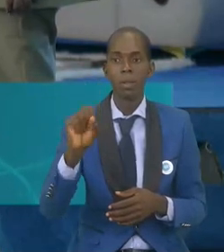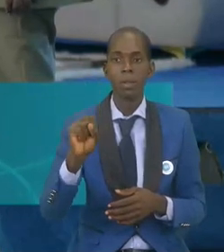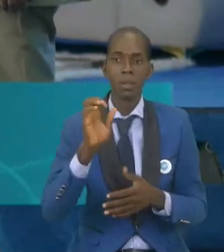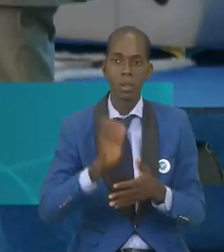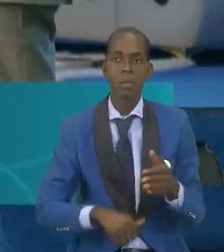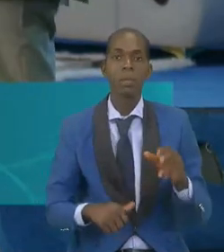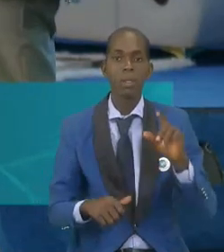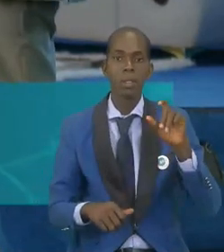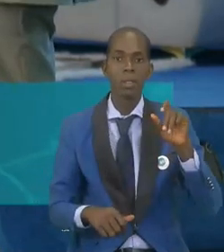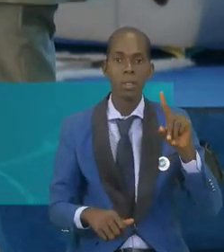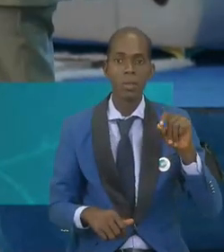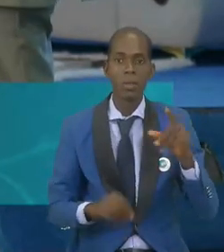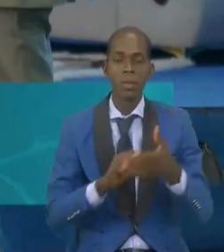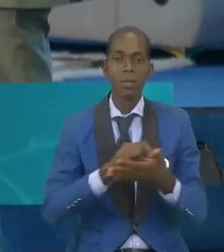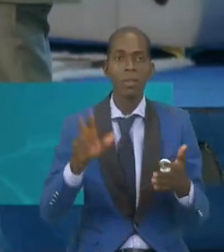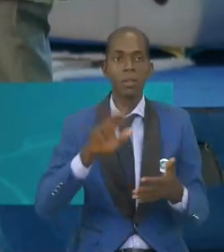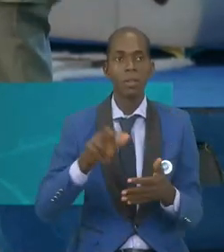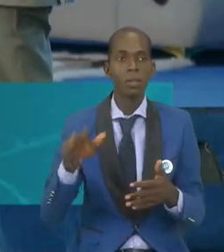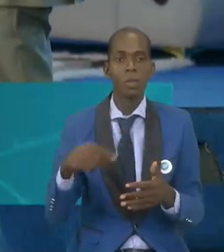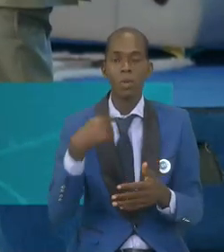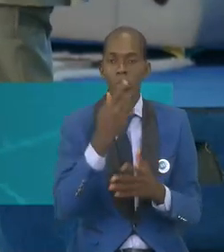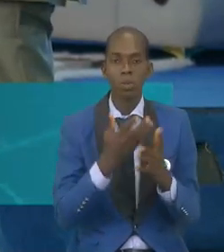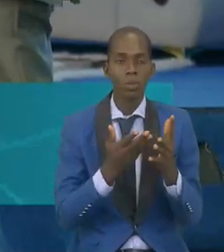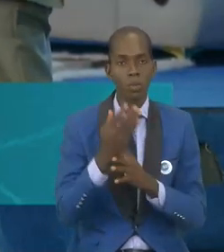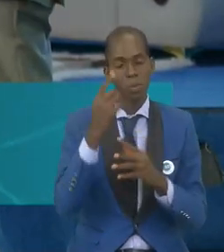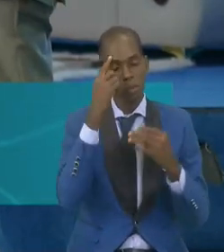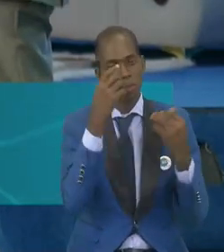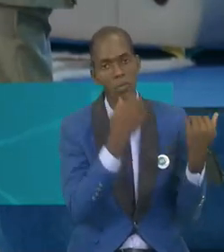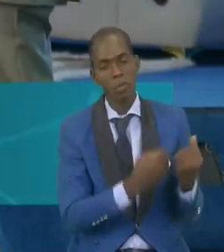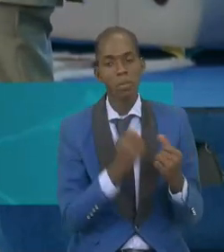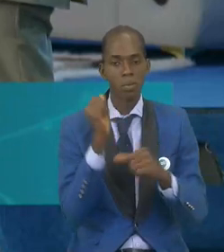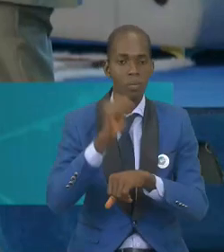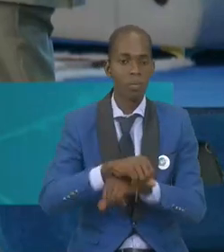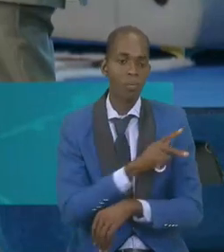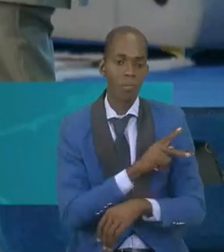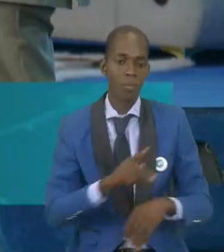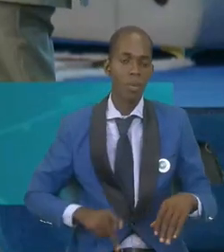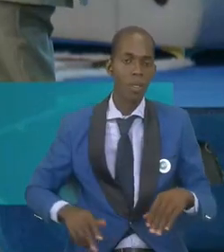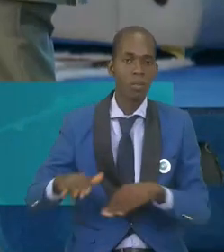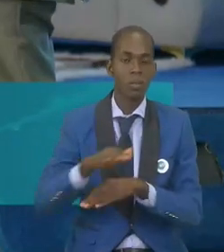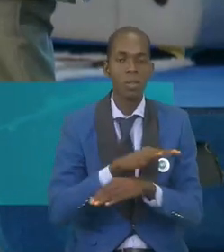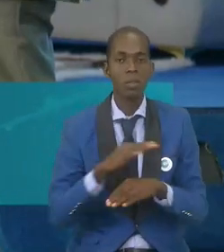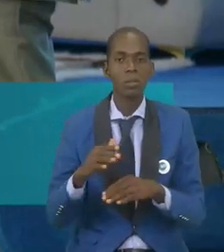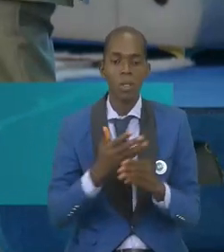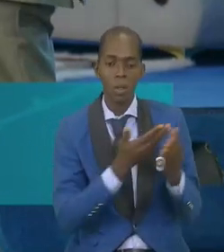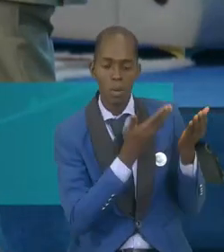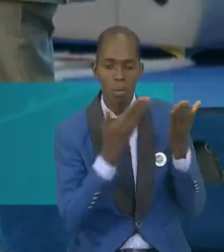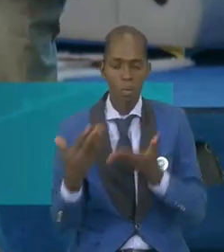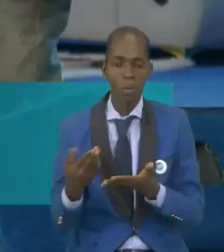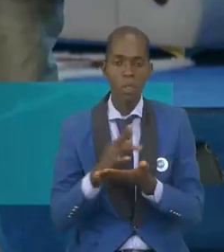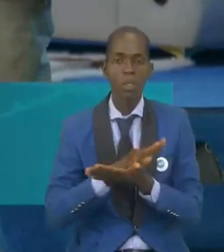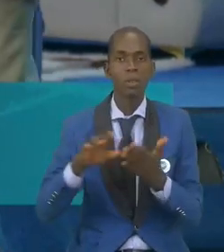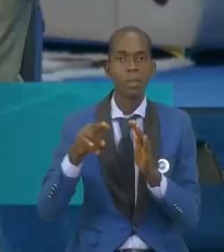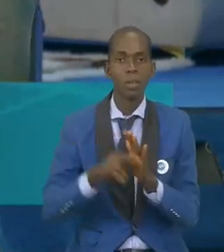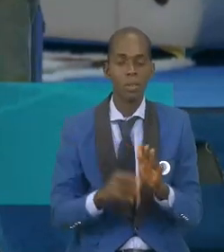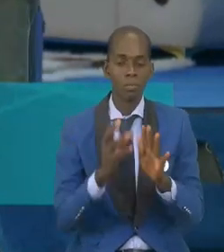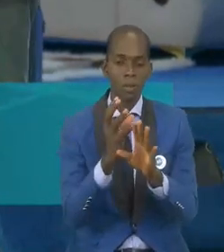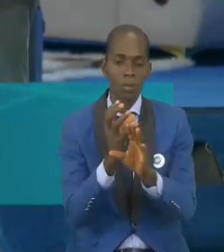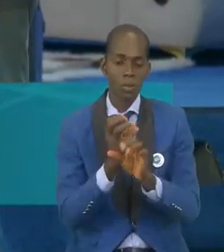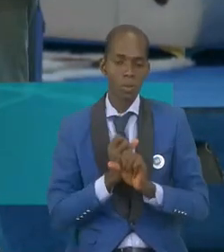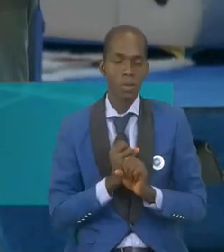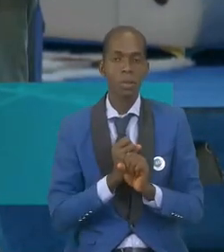Hébreux 11 verset 33 qui par la fois vaincu des royaumes